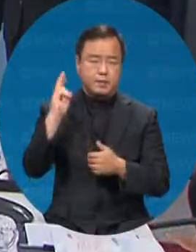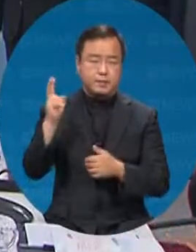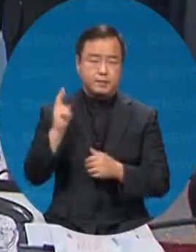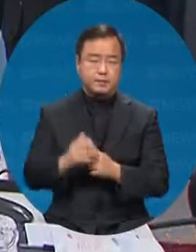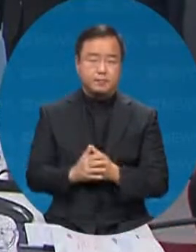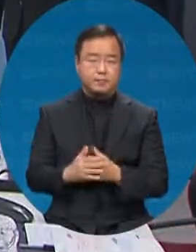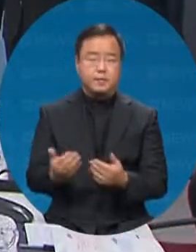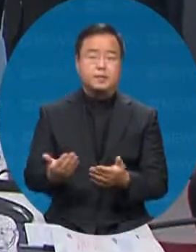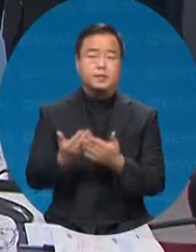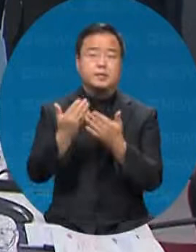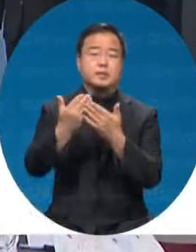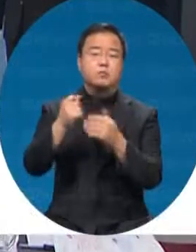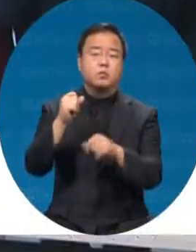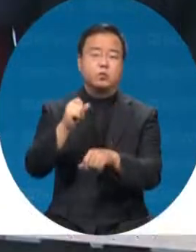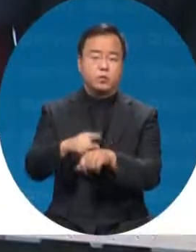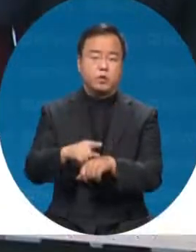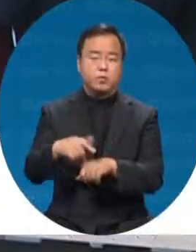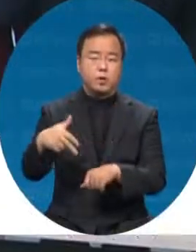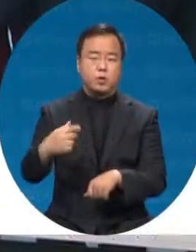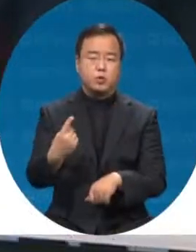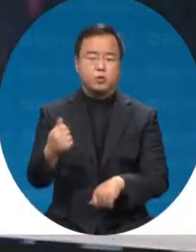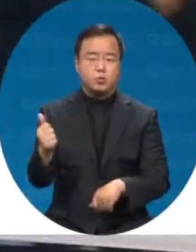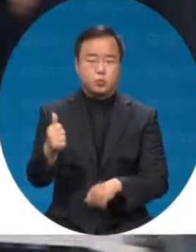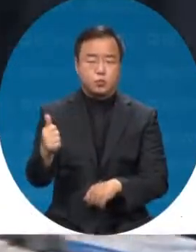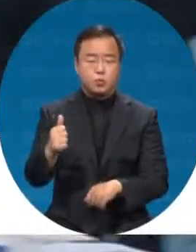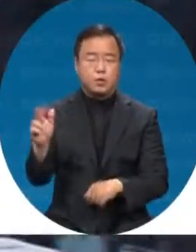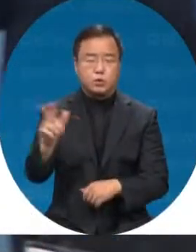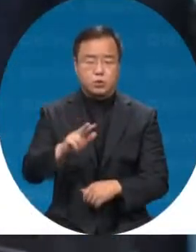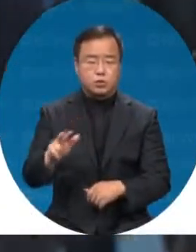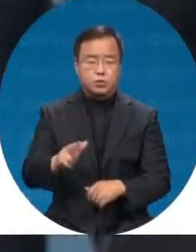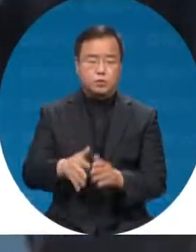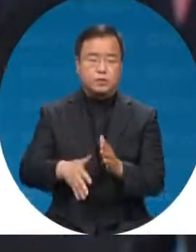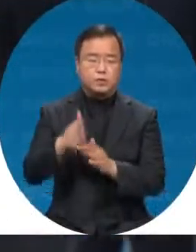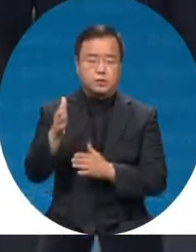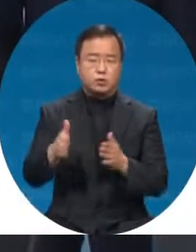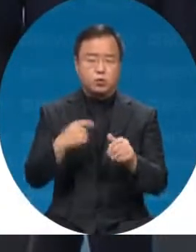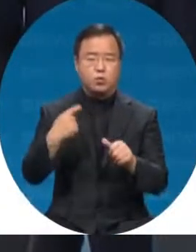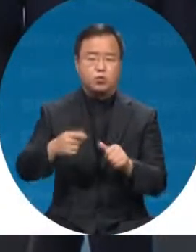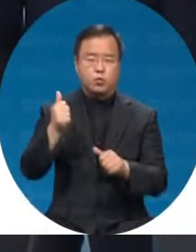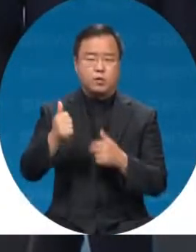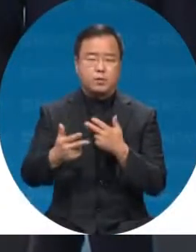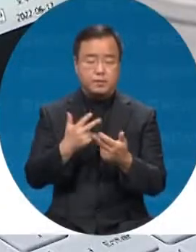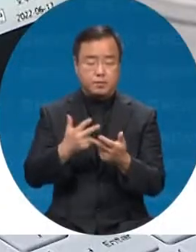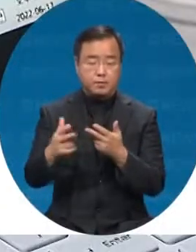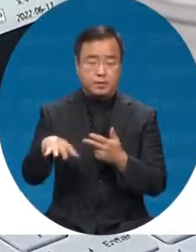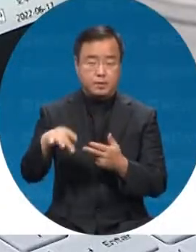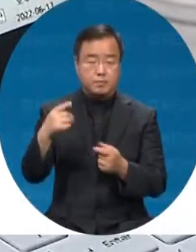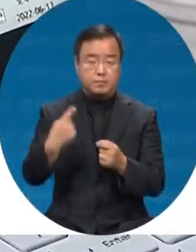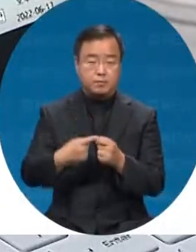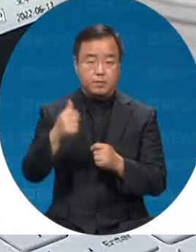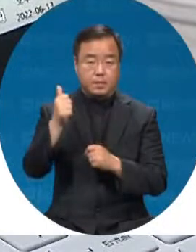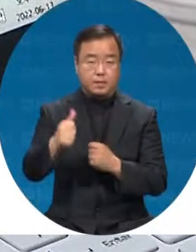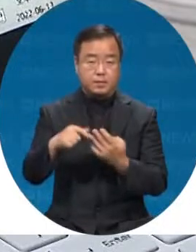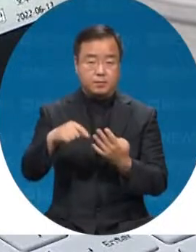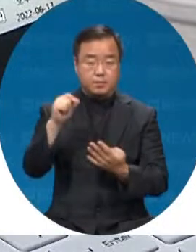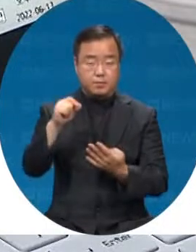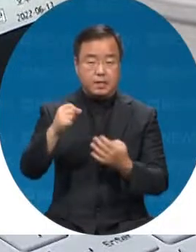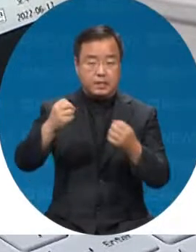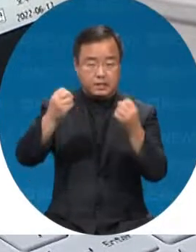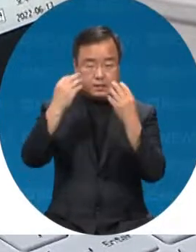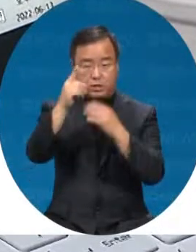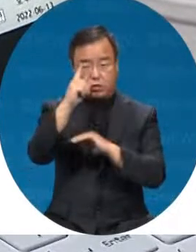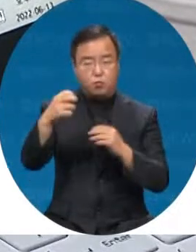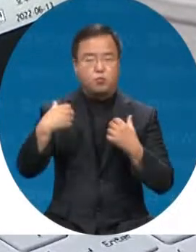진보성향의 조이 연휴가 미 전국 시 도교육감 협의회에 촌에 회장의 선출되면서 새 정부와의 갈등이 불가피한